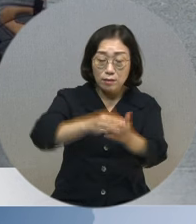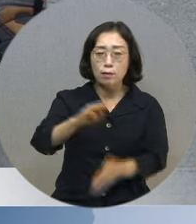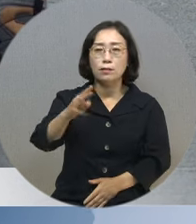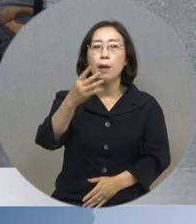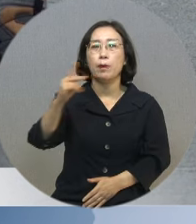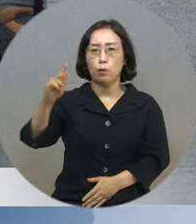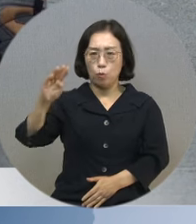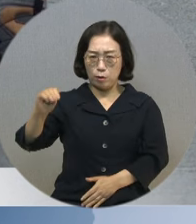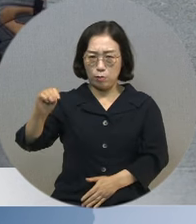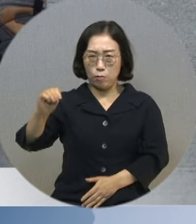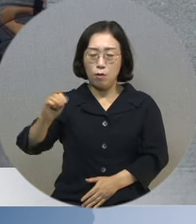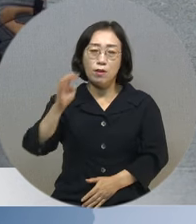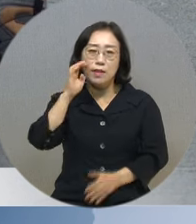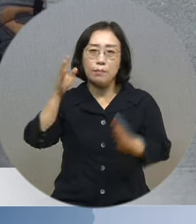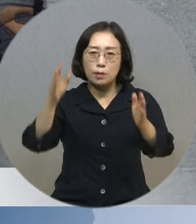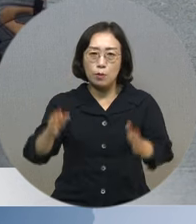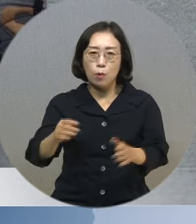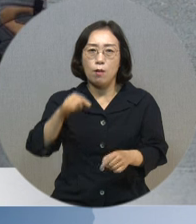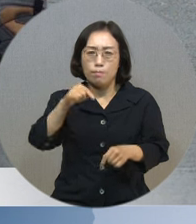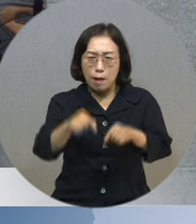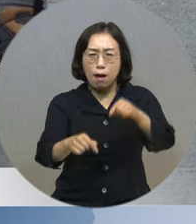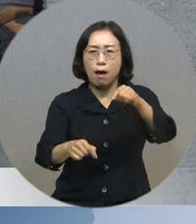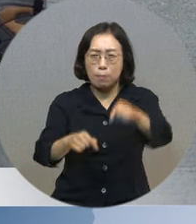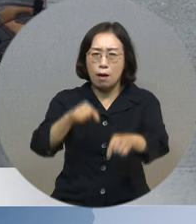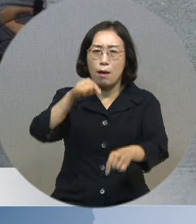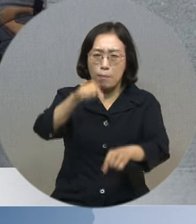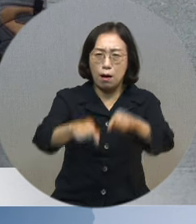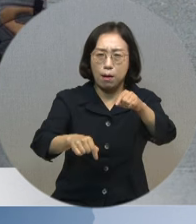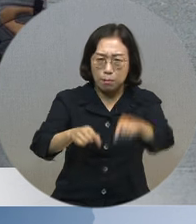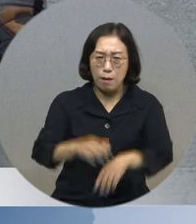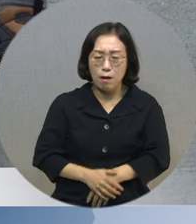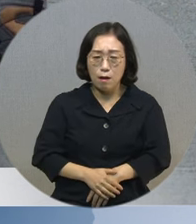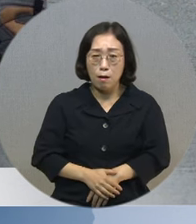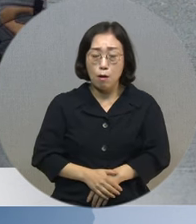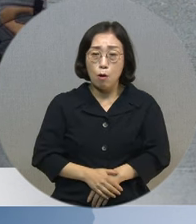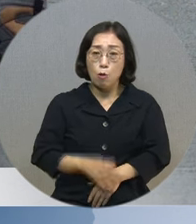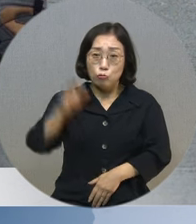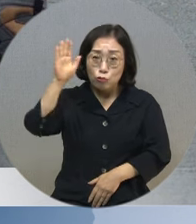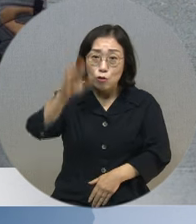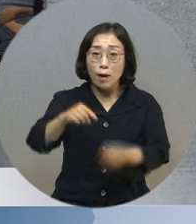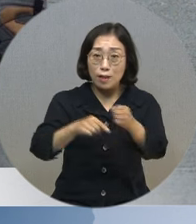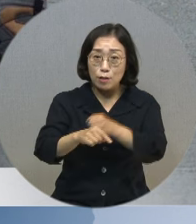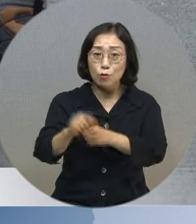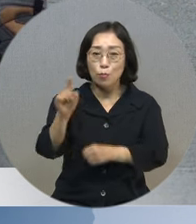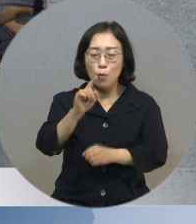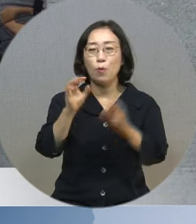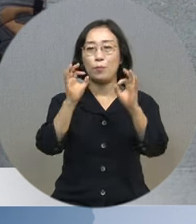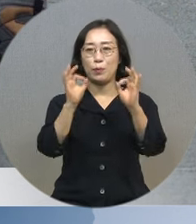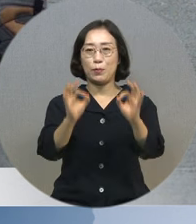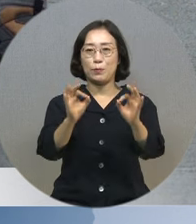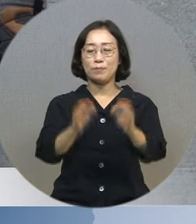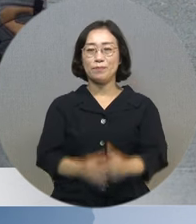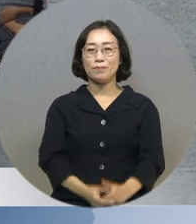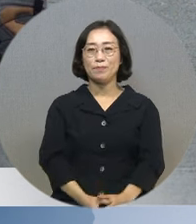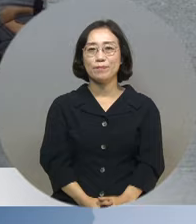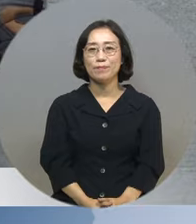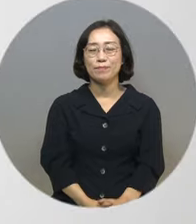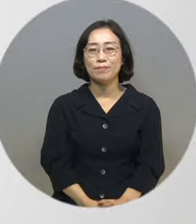40여일간 걷게 되는데요 그가 전국 종주에 나선 이후 정유정 기자가 담아왔습니다